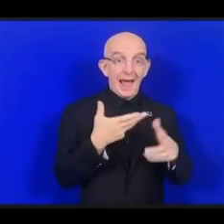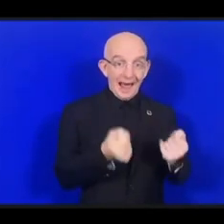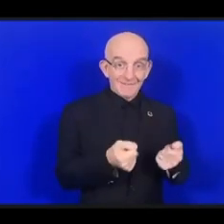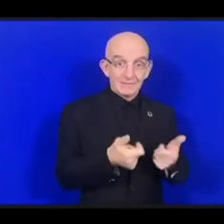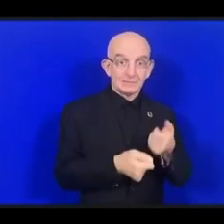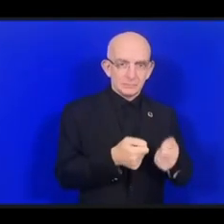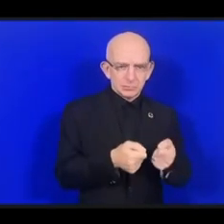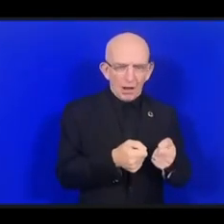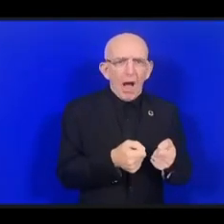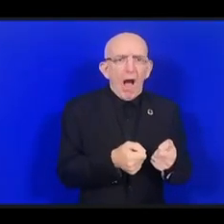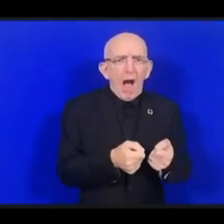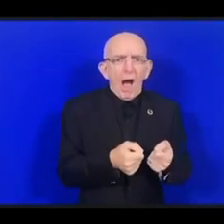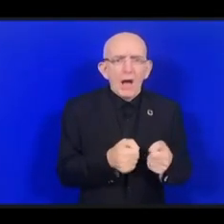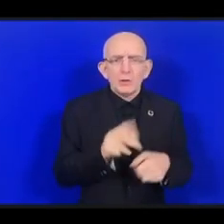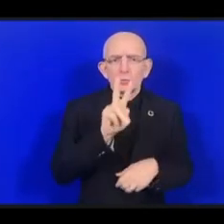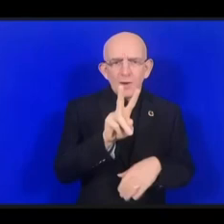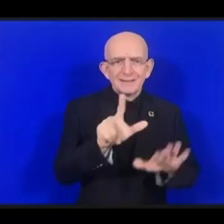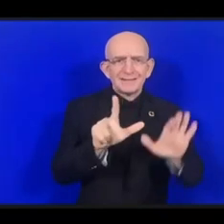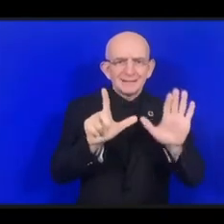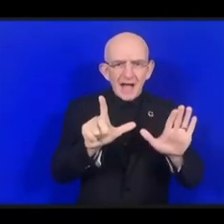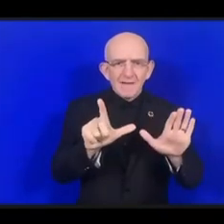虚假信息